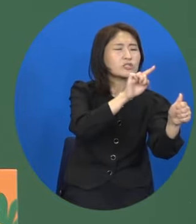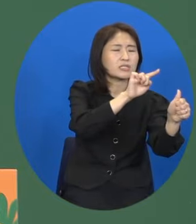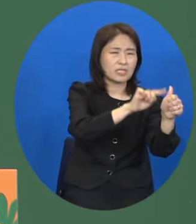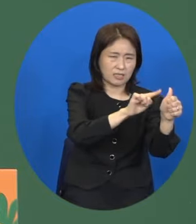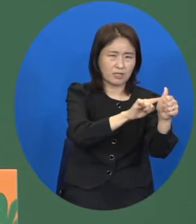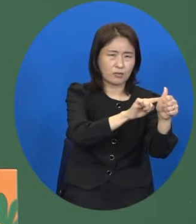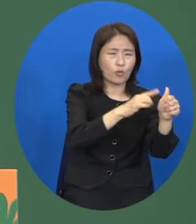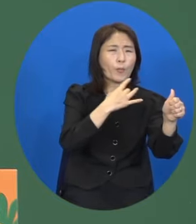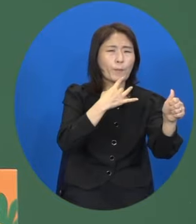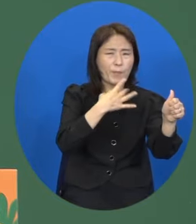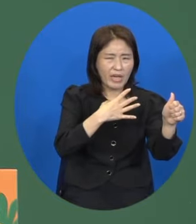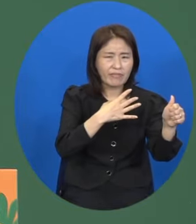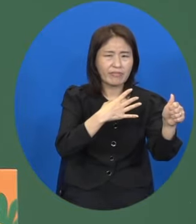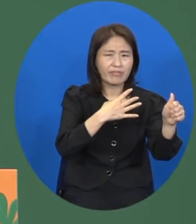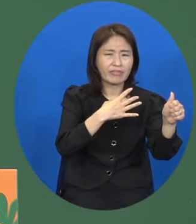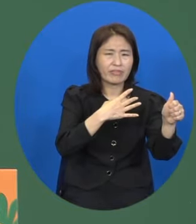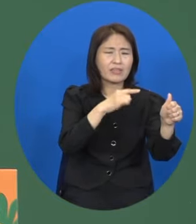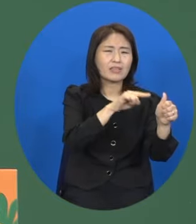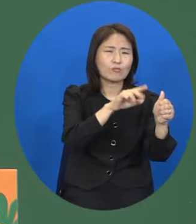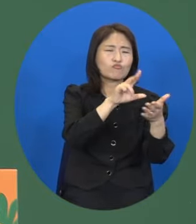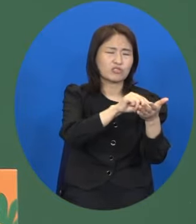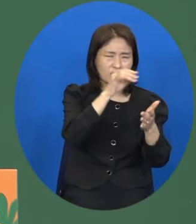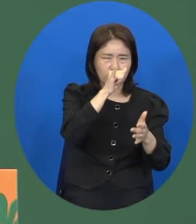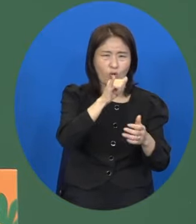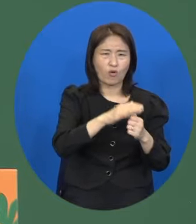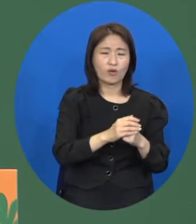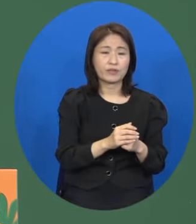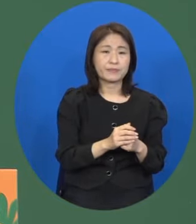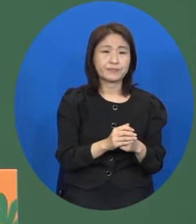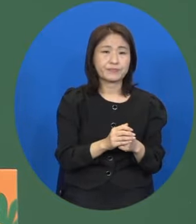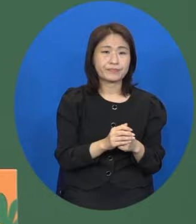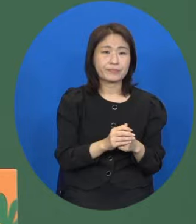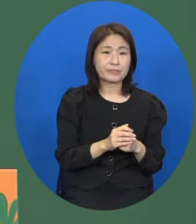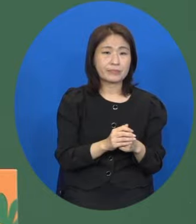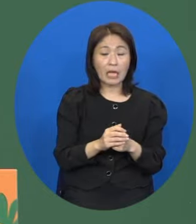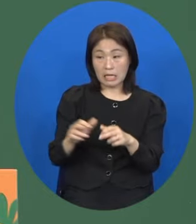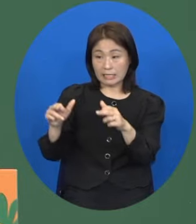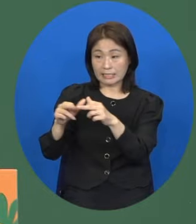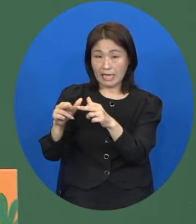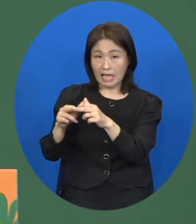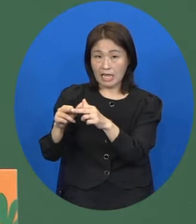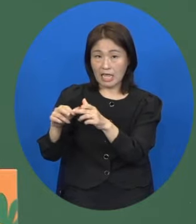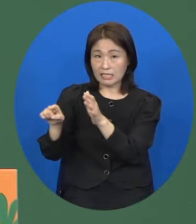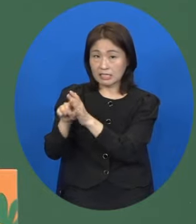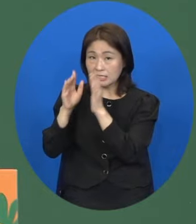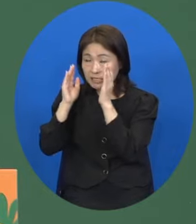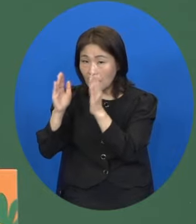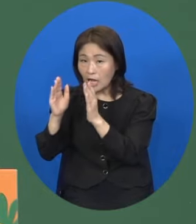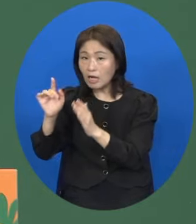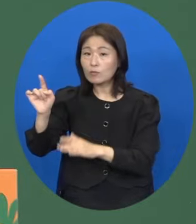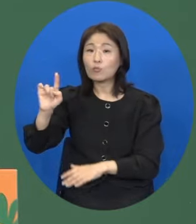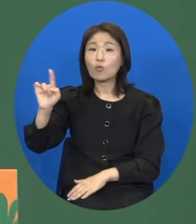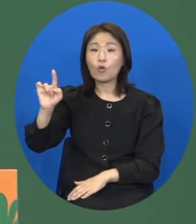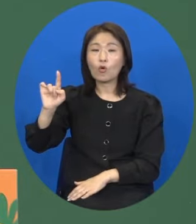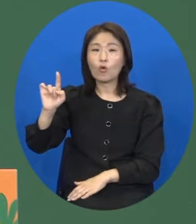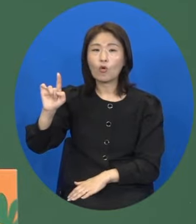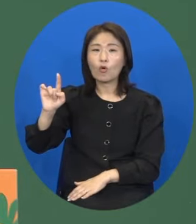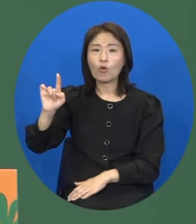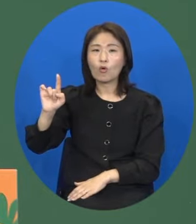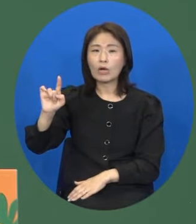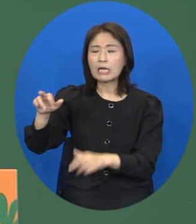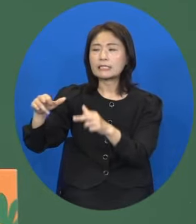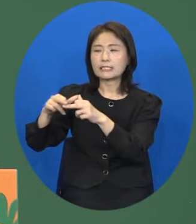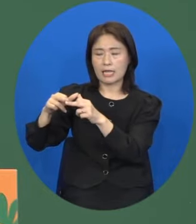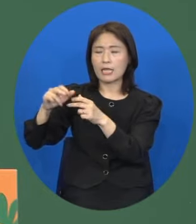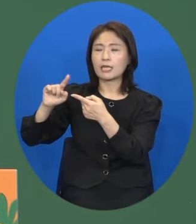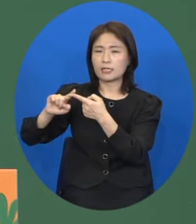여기는 우를 범하기도 했습니다. 그래서 장애신학은 장애라는 주제를 종합적으로